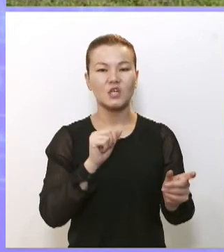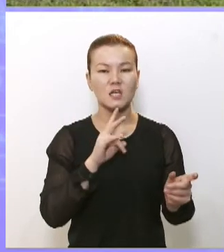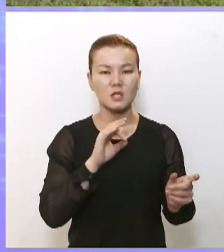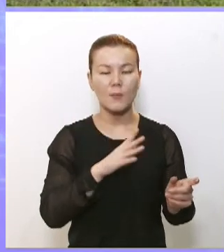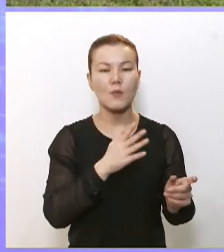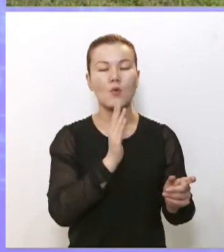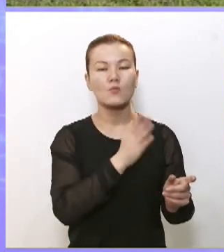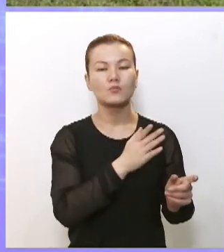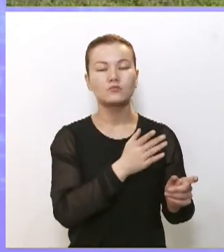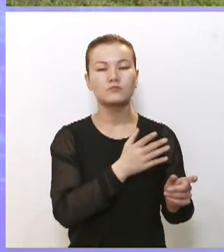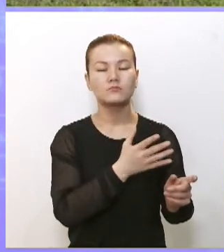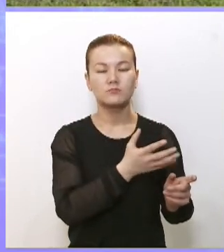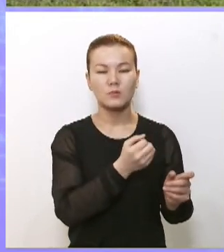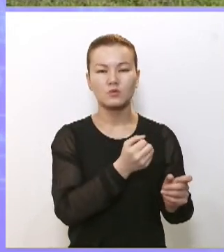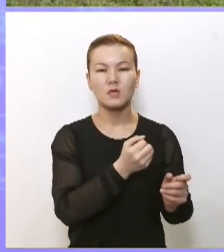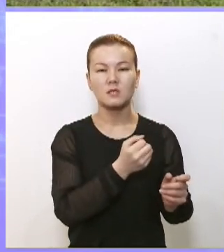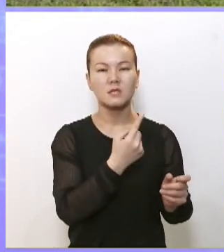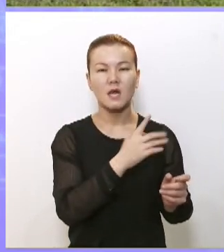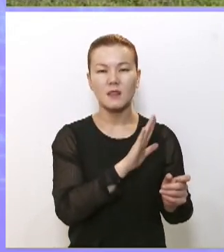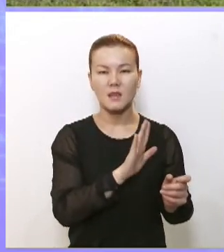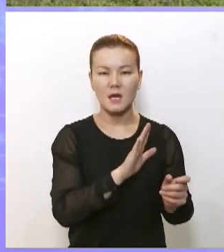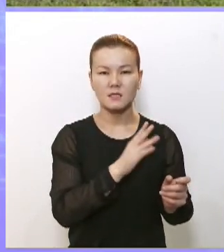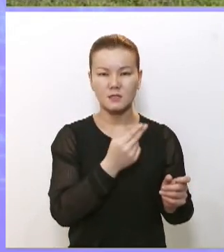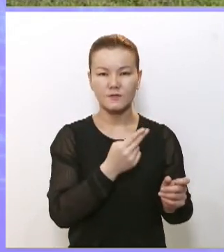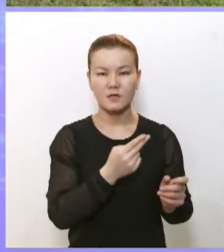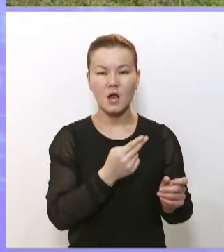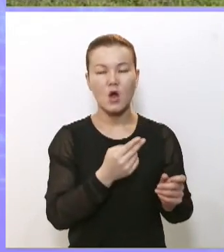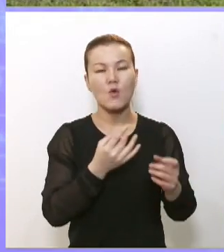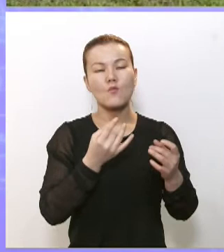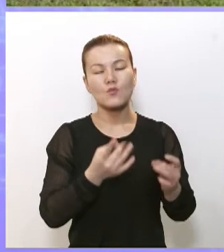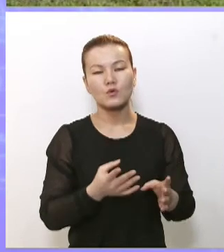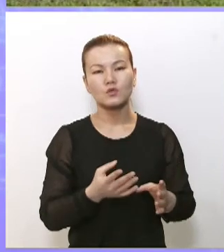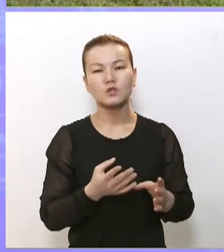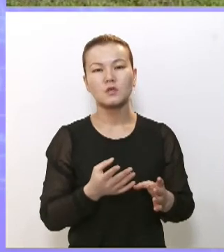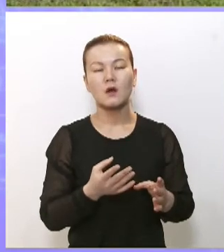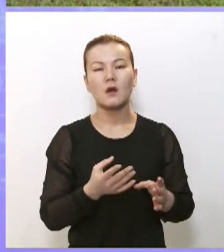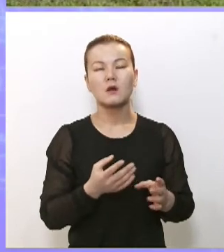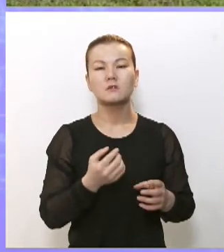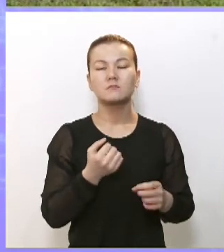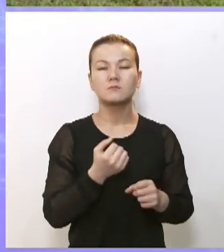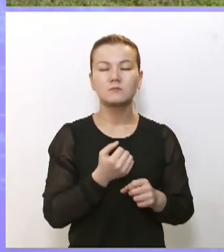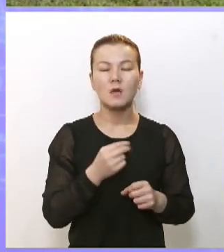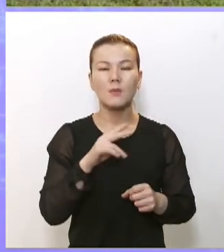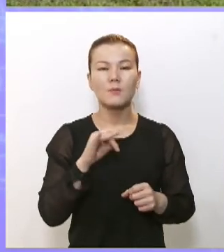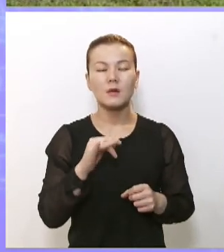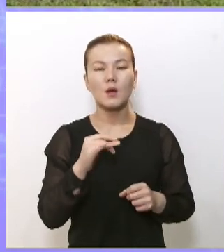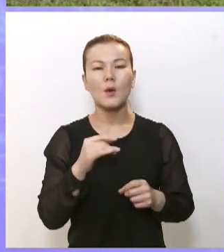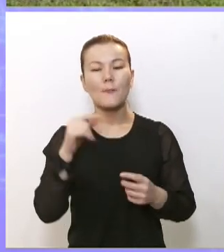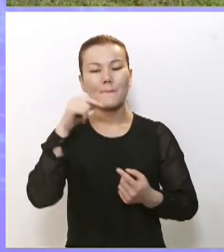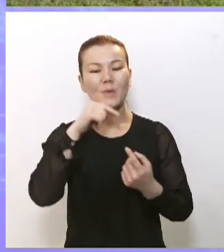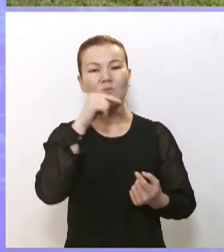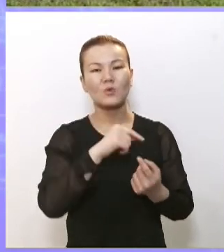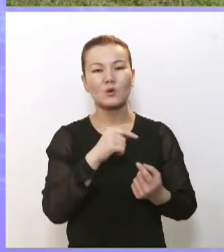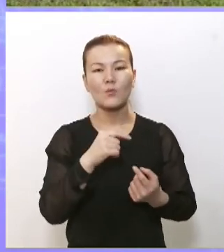получается ни одна цифра проще ориентироваться при подборе пробной